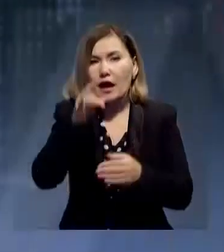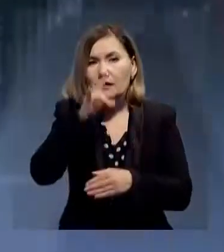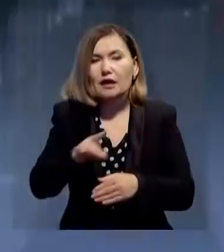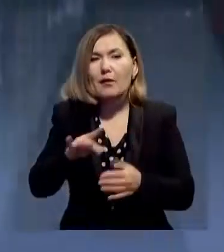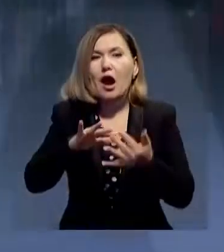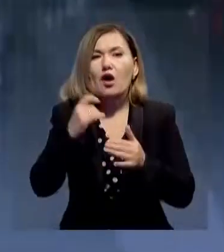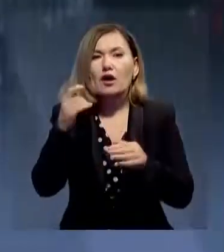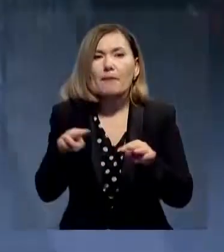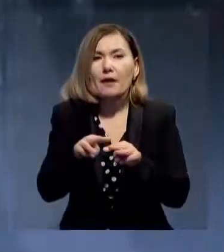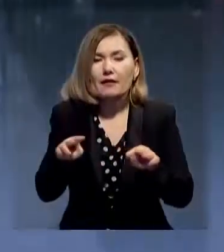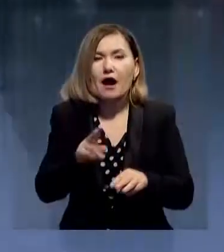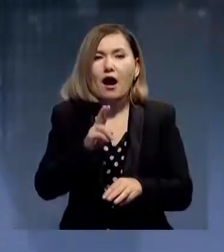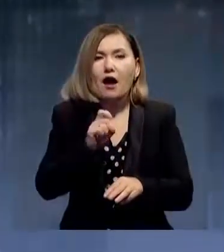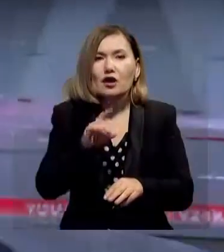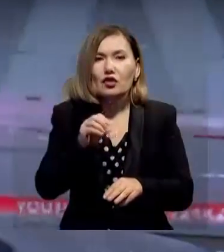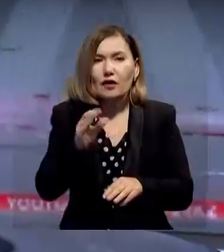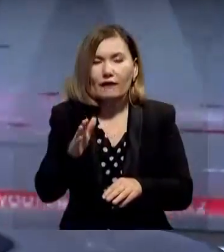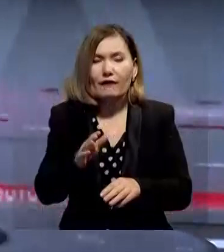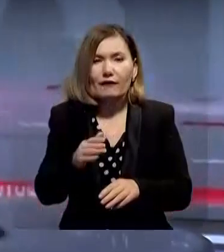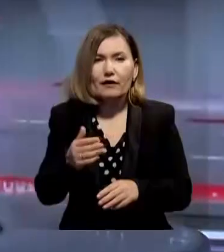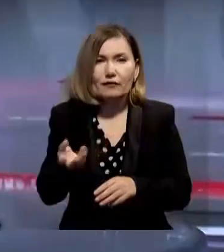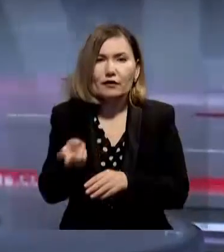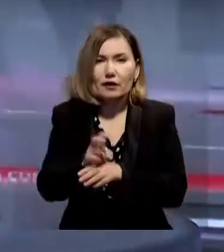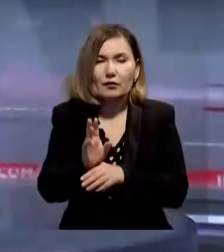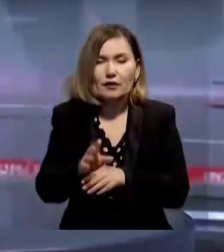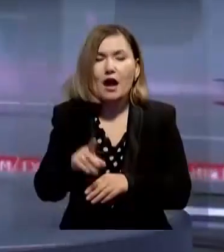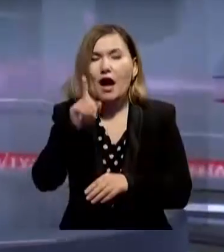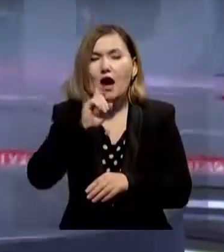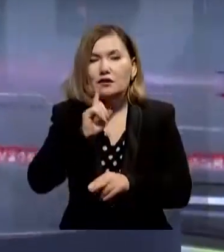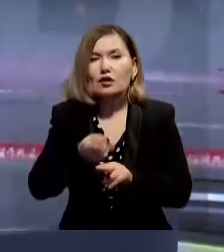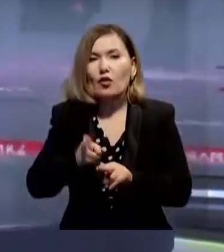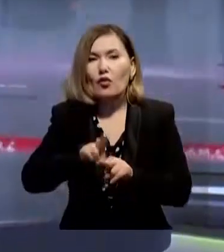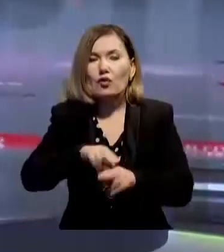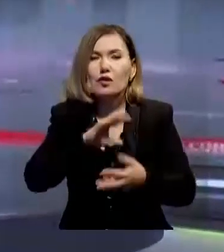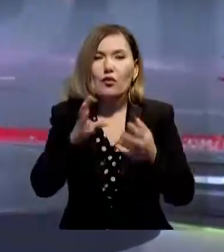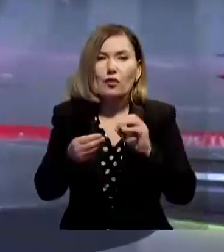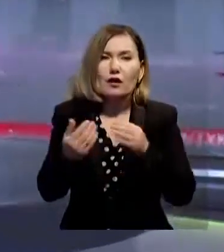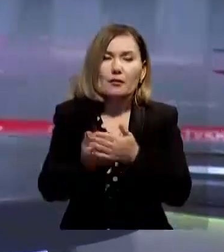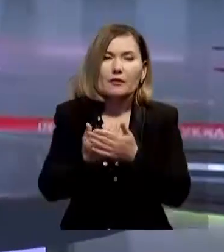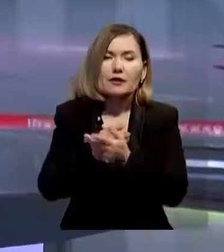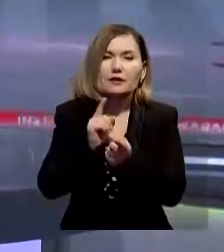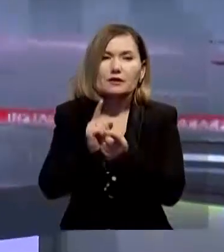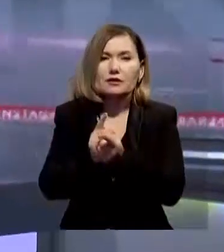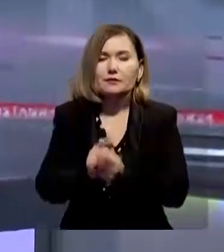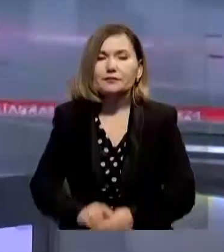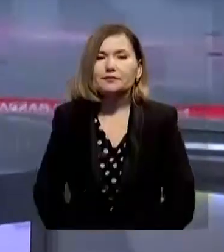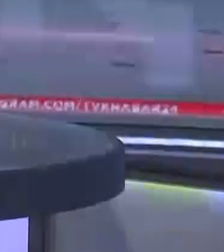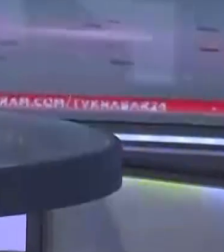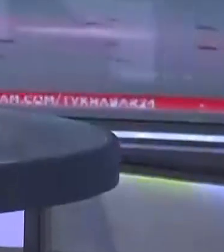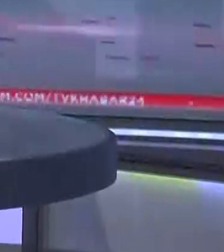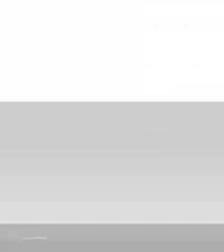шаруашылығы министрі Ербол Қарашөкеев. Ал әзірге арнамызға келіп түскен ақпарат легі осындай. Аман сау болыңыздар.